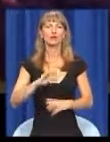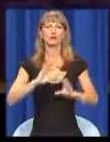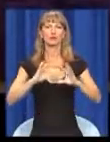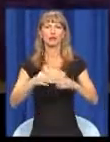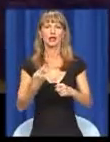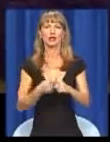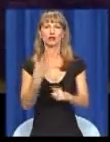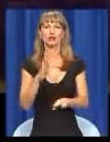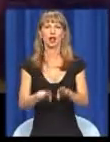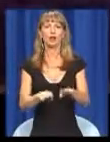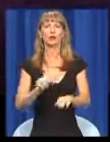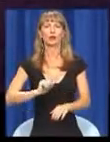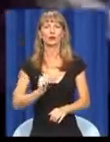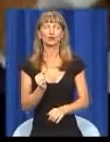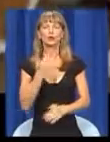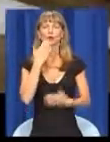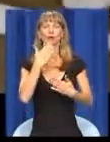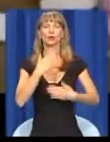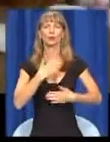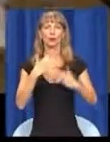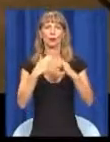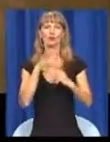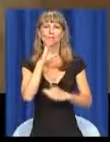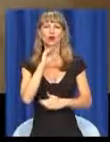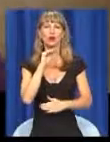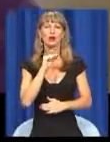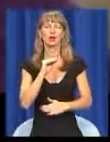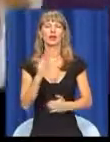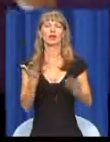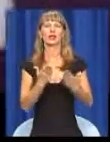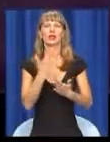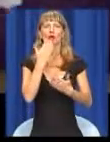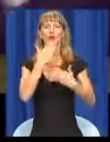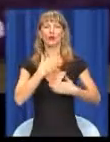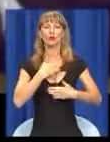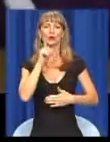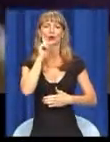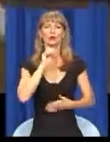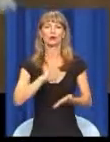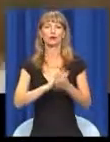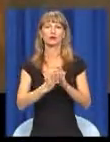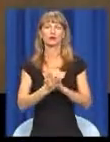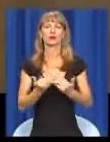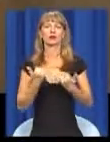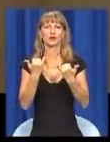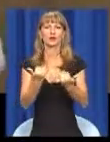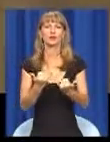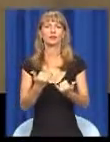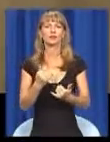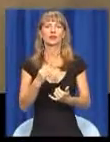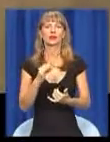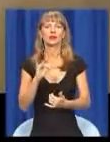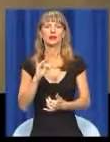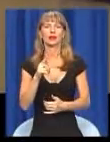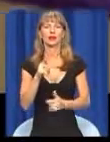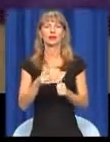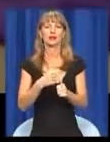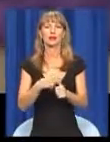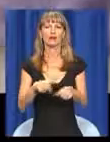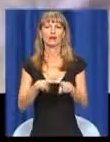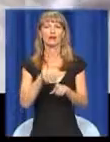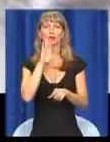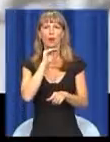ці чотирилапі друзі – улюблені домашні собаки, які люблять комфорт і увагу, за що їх прозвали собаки-кішки.